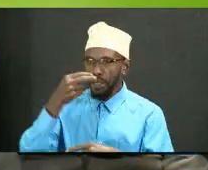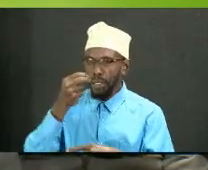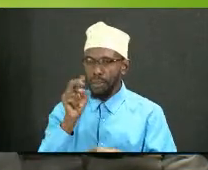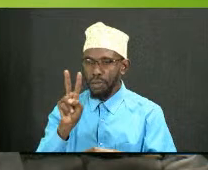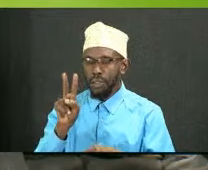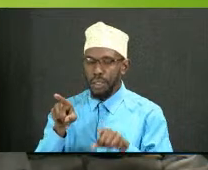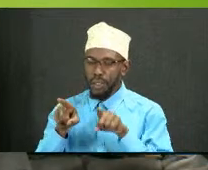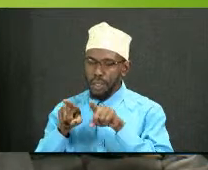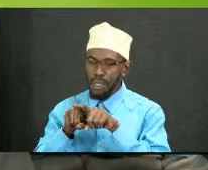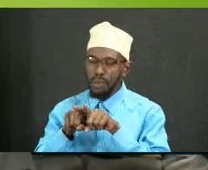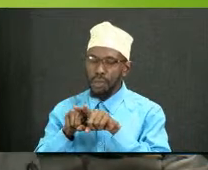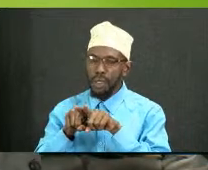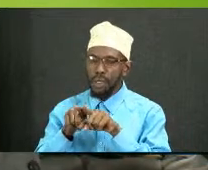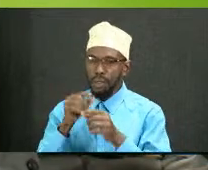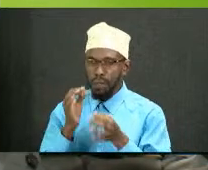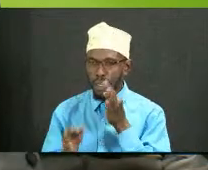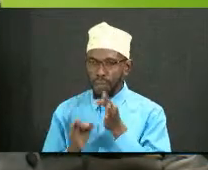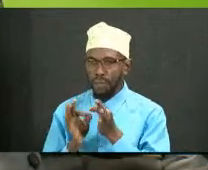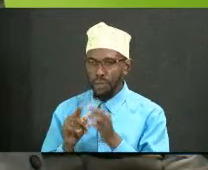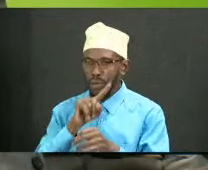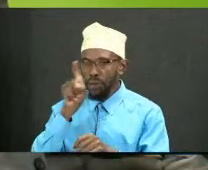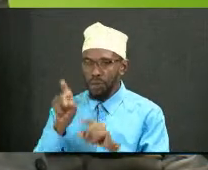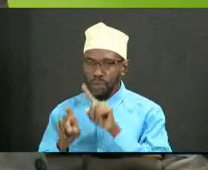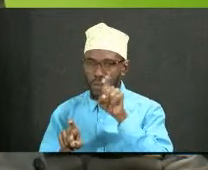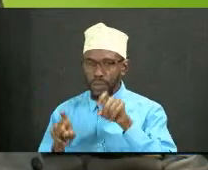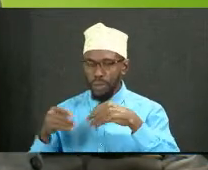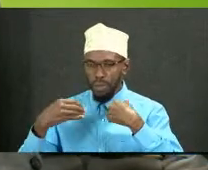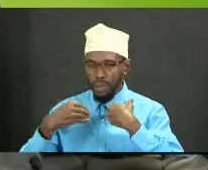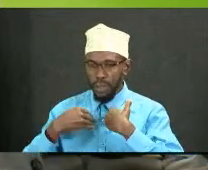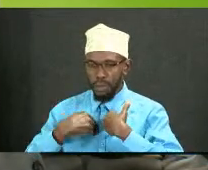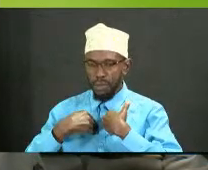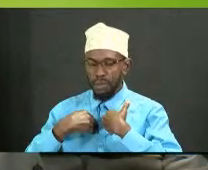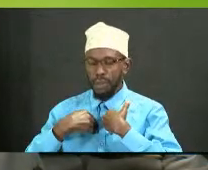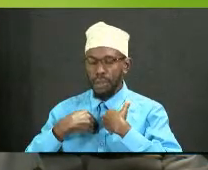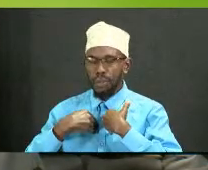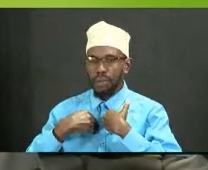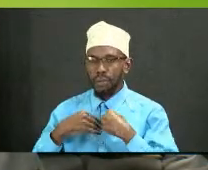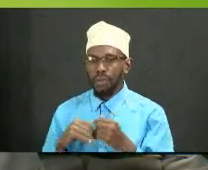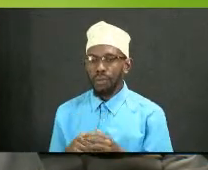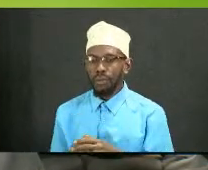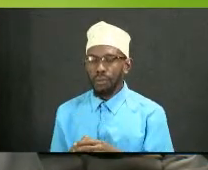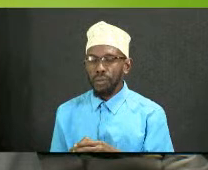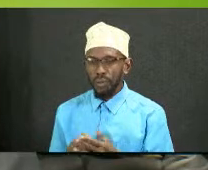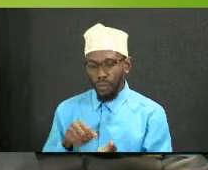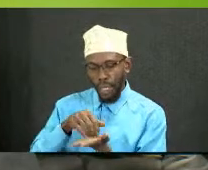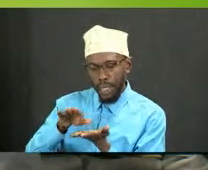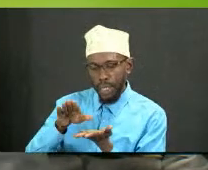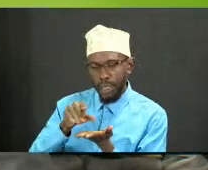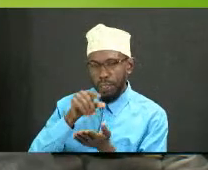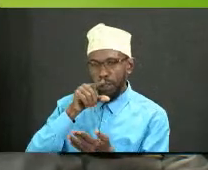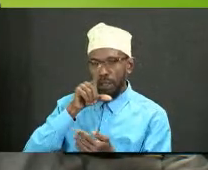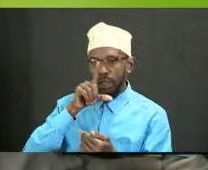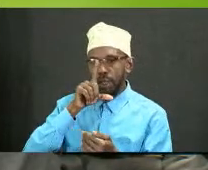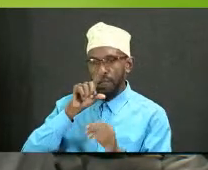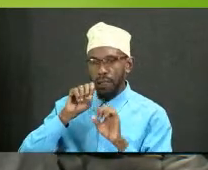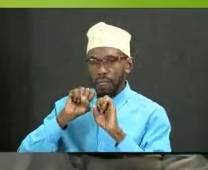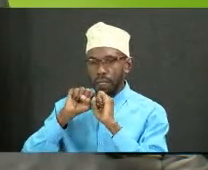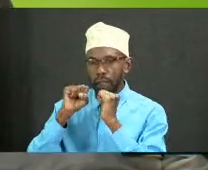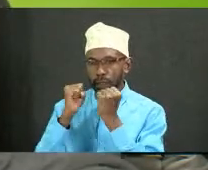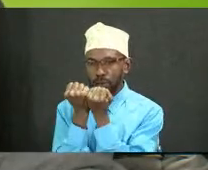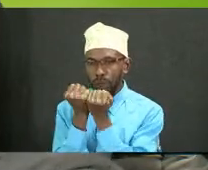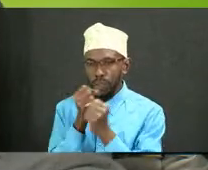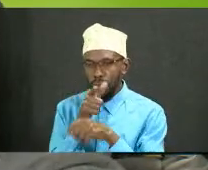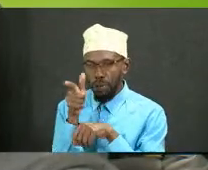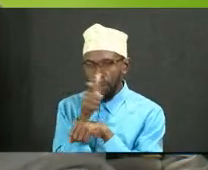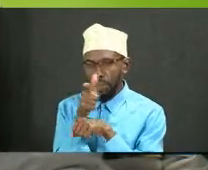TV. Iwapo pia una maswali zaidi au kauli yoyote ile, tufikishie katika mitandao ya kijamii. Naam,